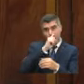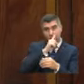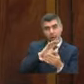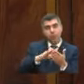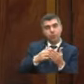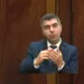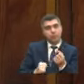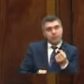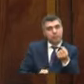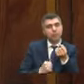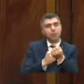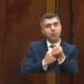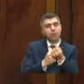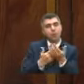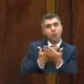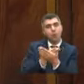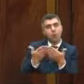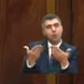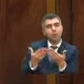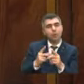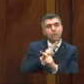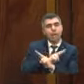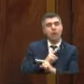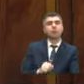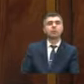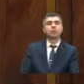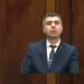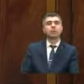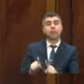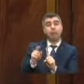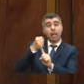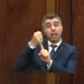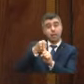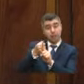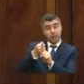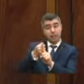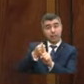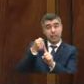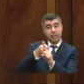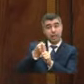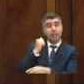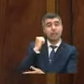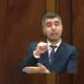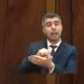الدمج ديال مختلف أنظمة التقاعد. تاسعا، أجراء الإصلاح الضريبي، وذلك من خلال